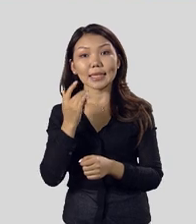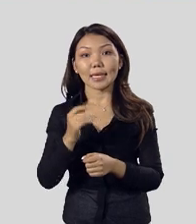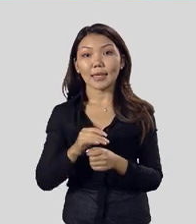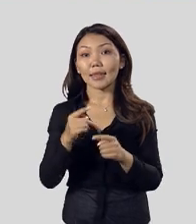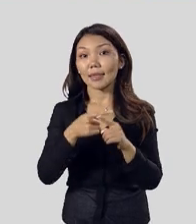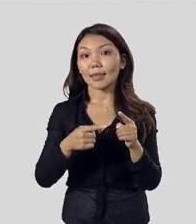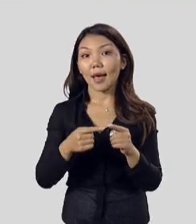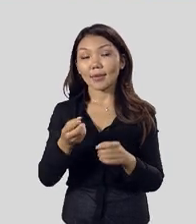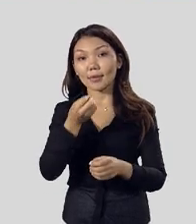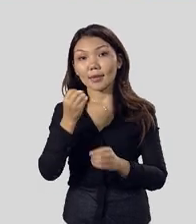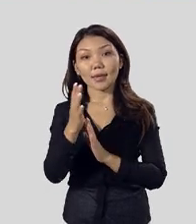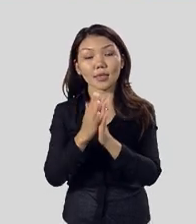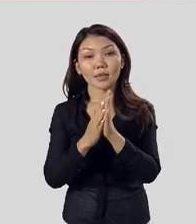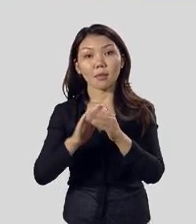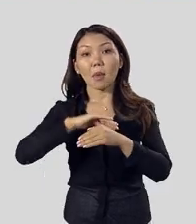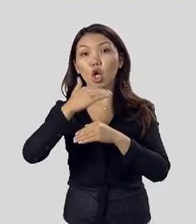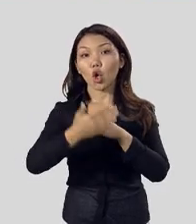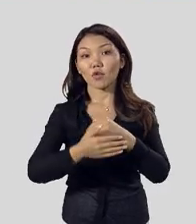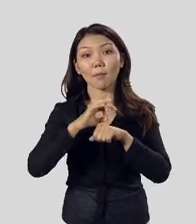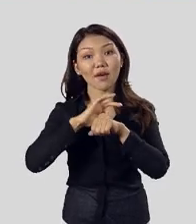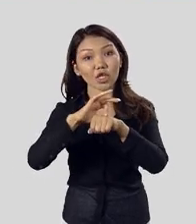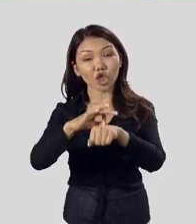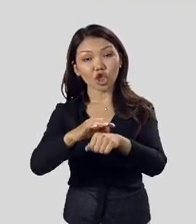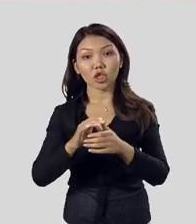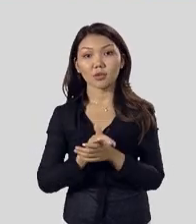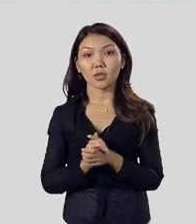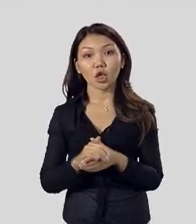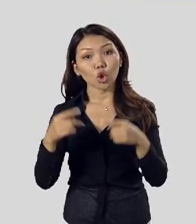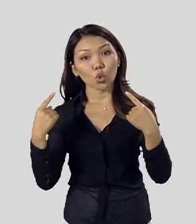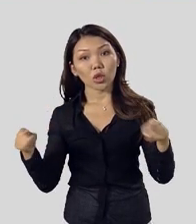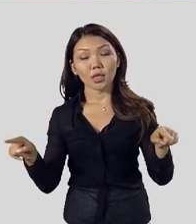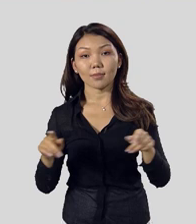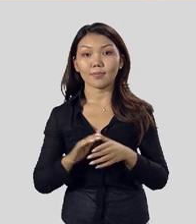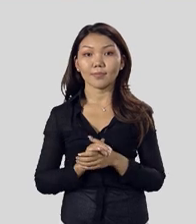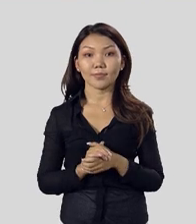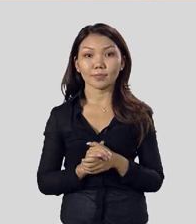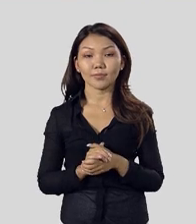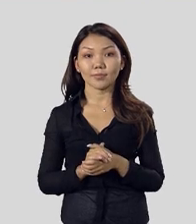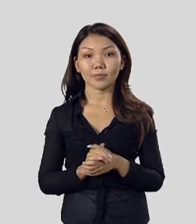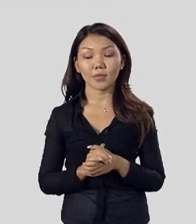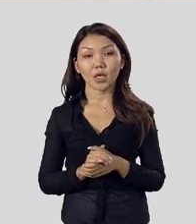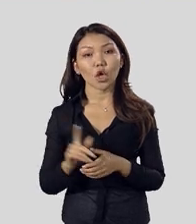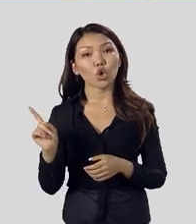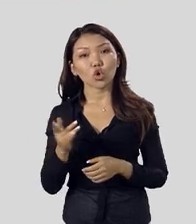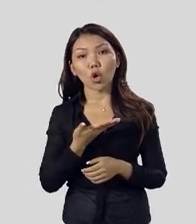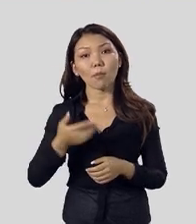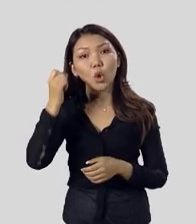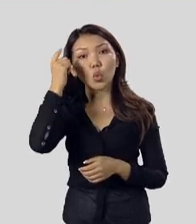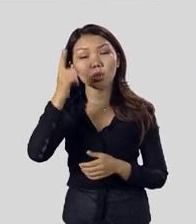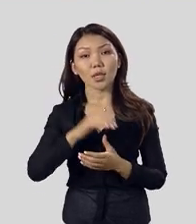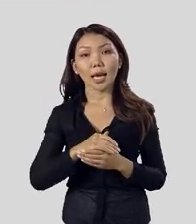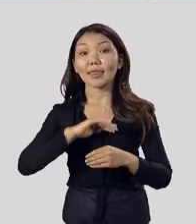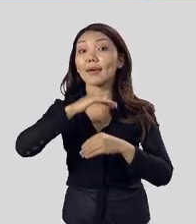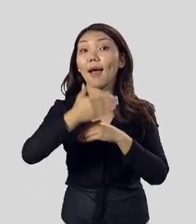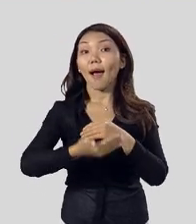такие как покровные проводящие и другие итак что же мы узнали о